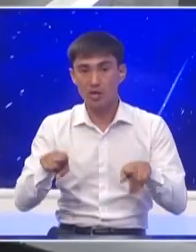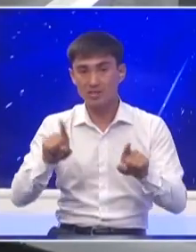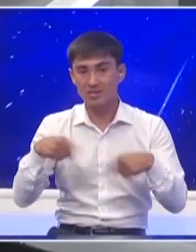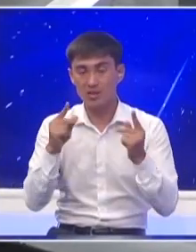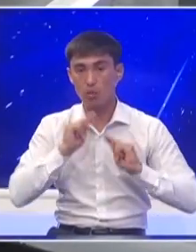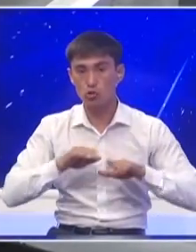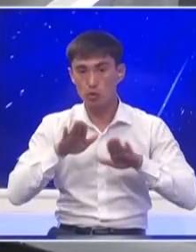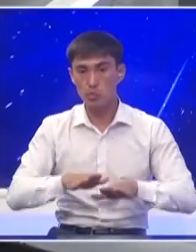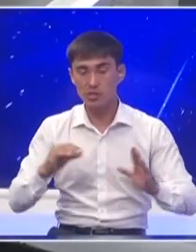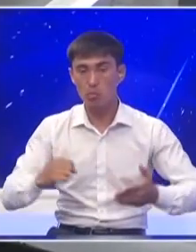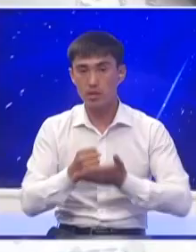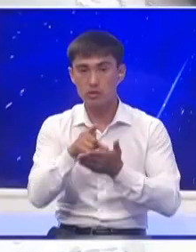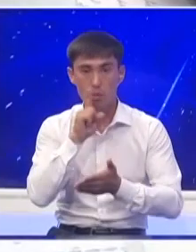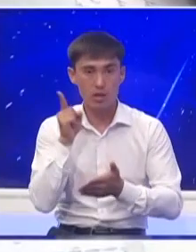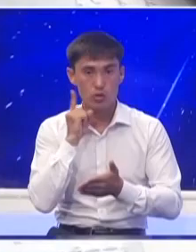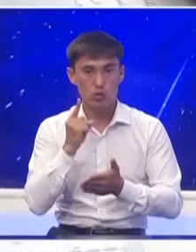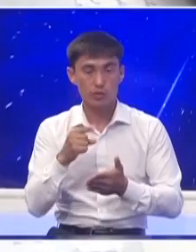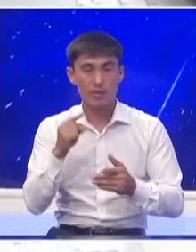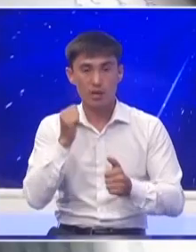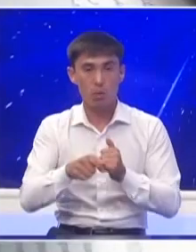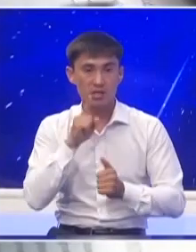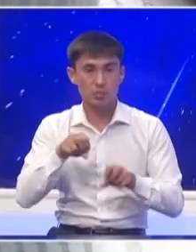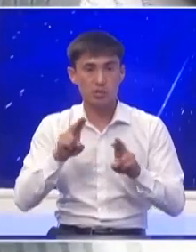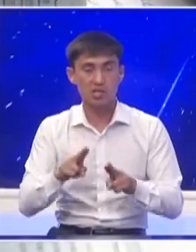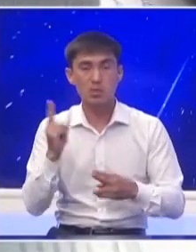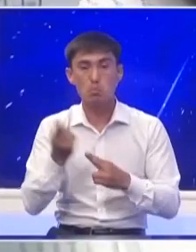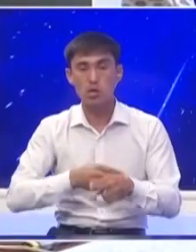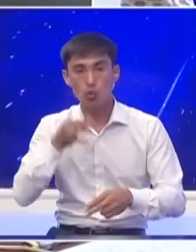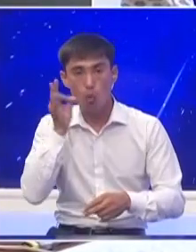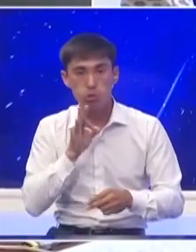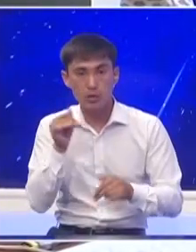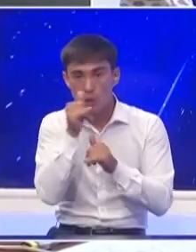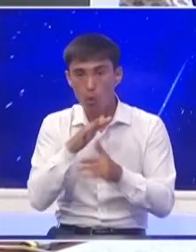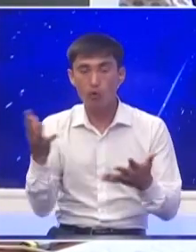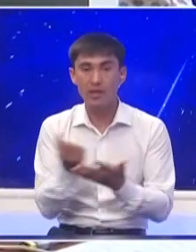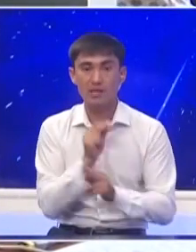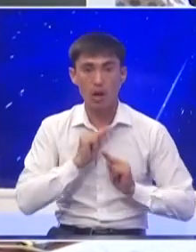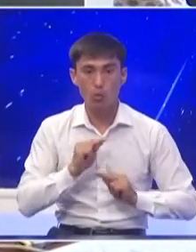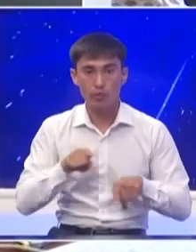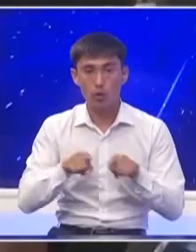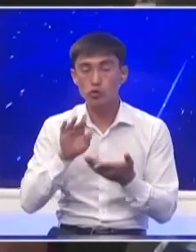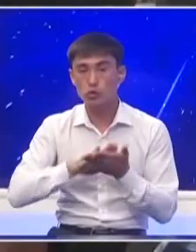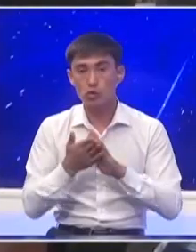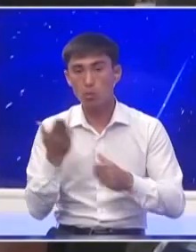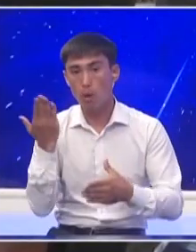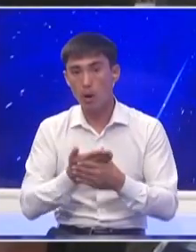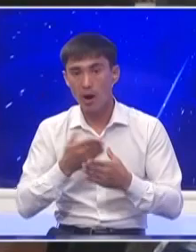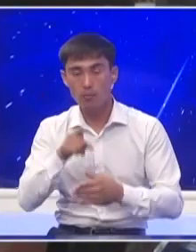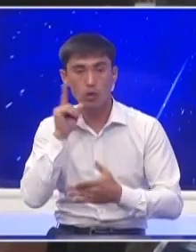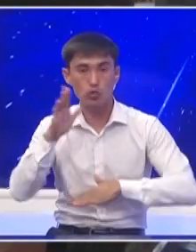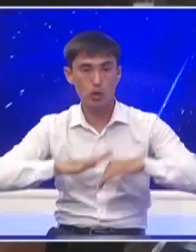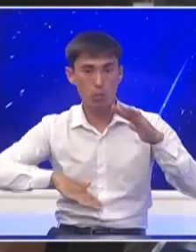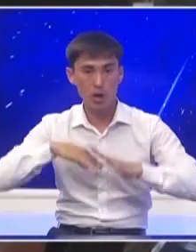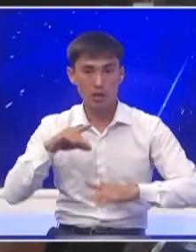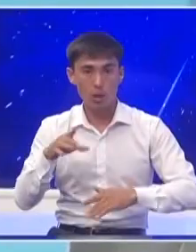создание рабочих мест и поддержка молодежи. Зачастую молодые специалисты без опыта просто не могут найти работу. В такой ситуации помогает молодежная